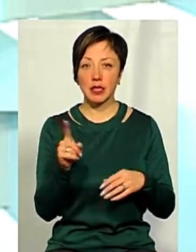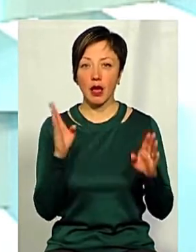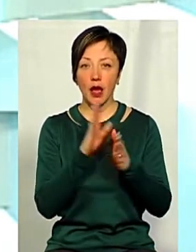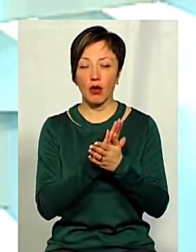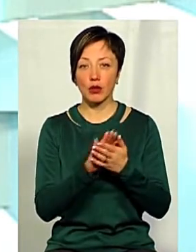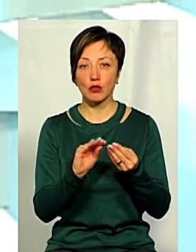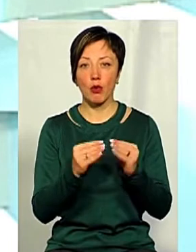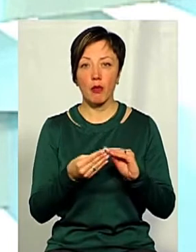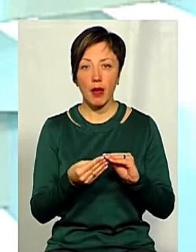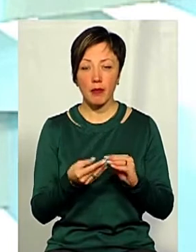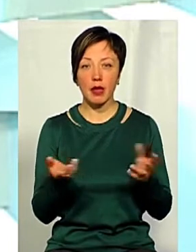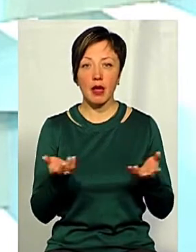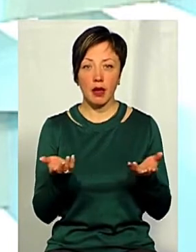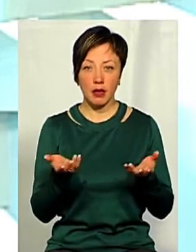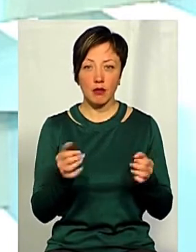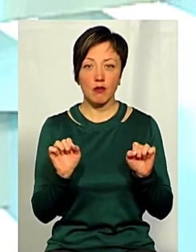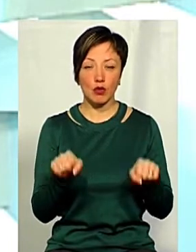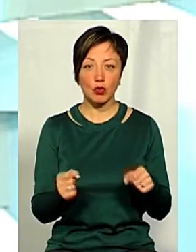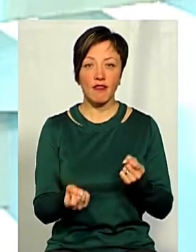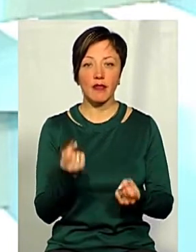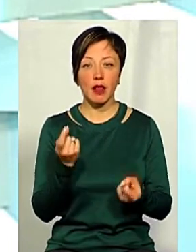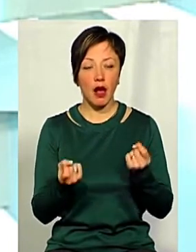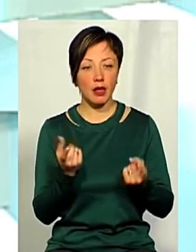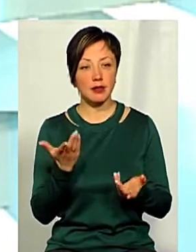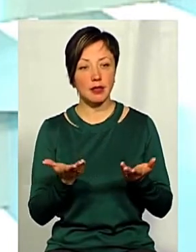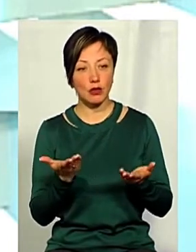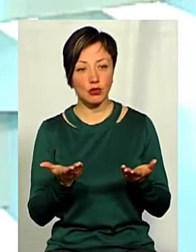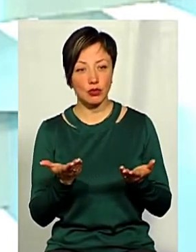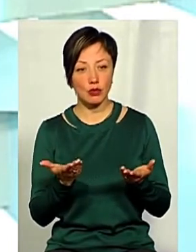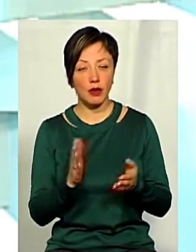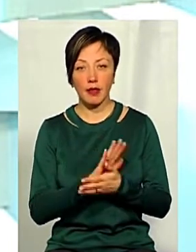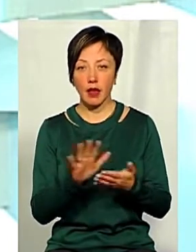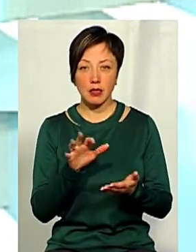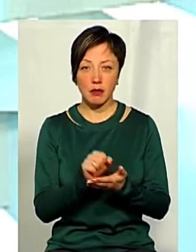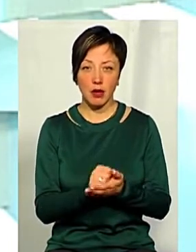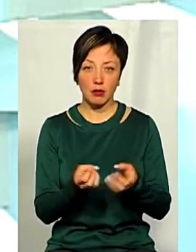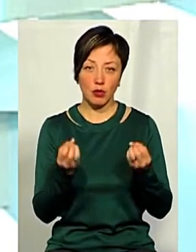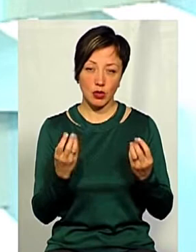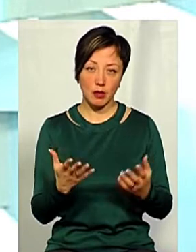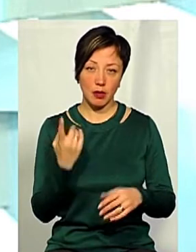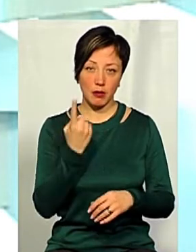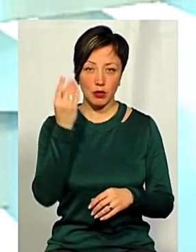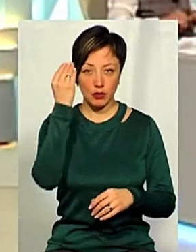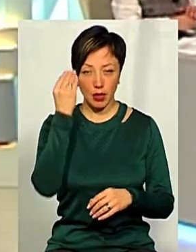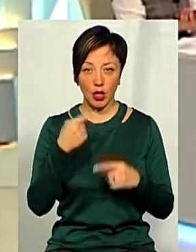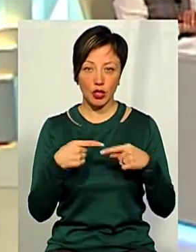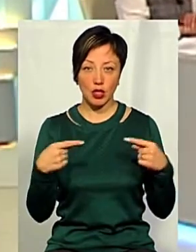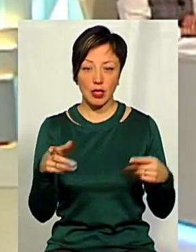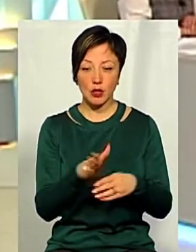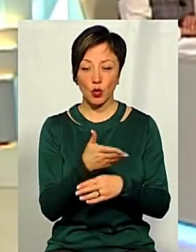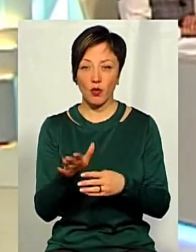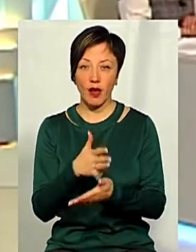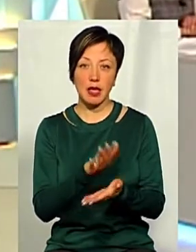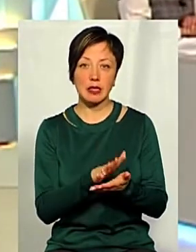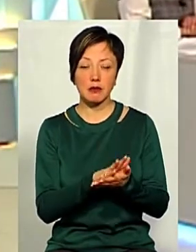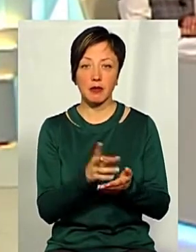екологічні проблеми, які можуть виникати, якщо не займатися простими, на перший погляд, речами – це сортування